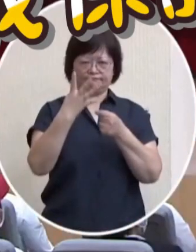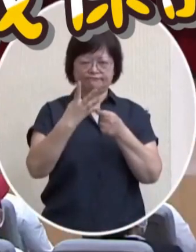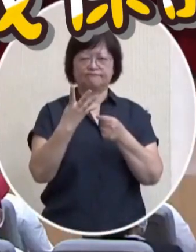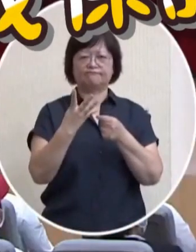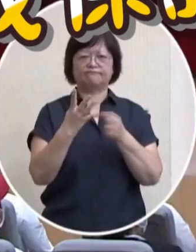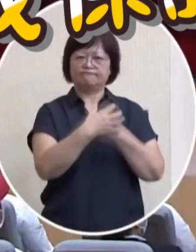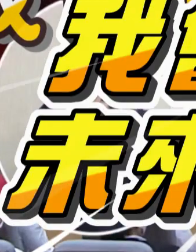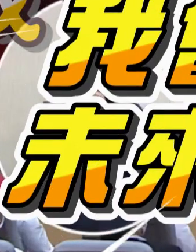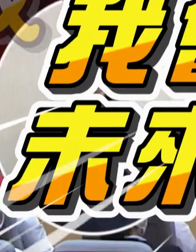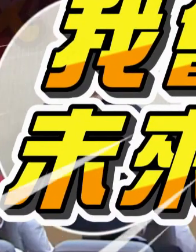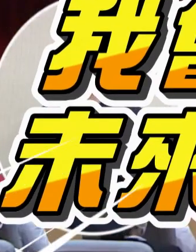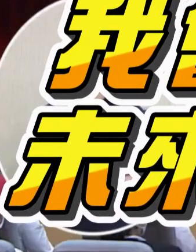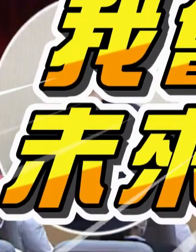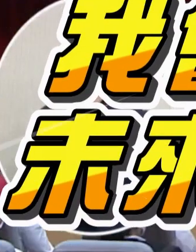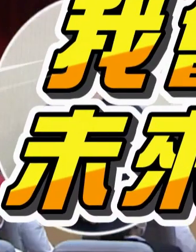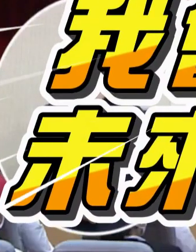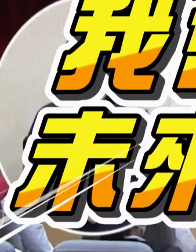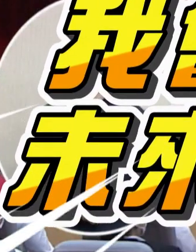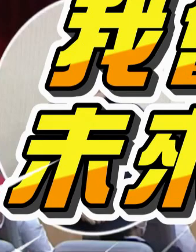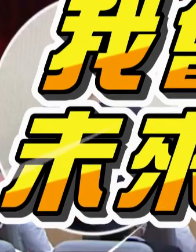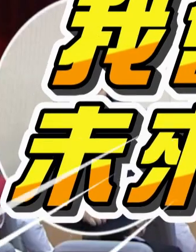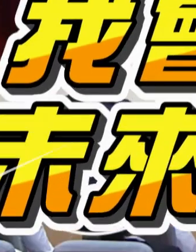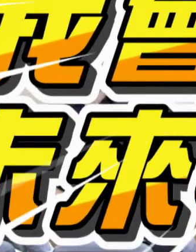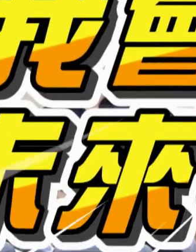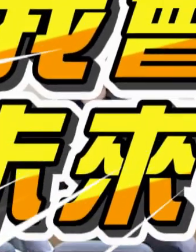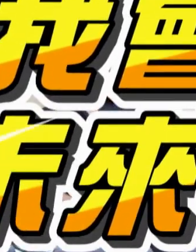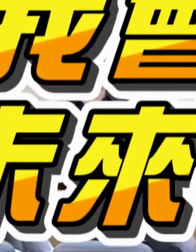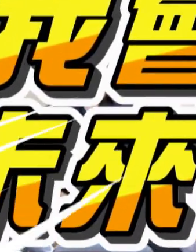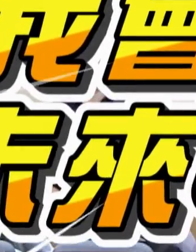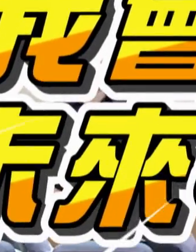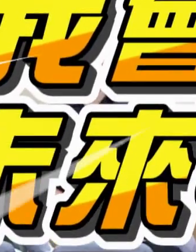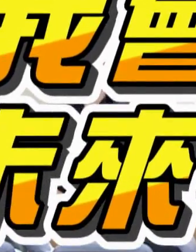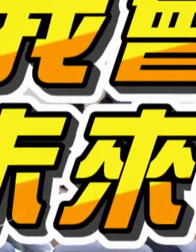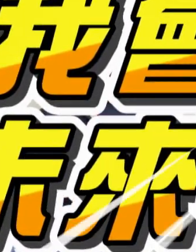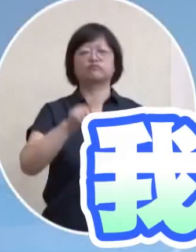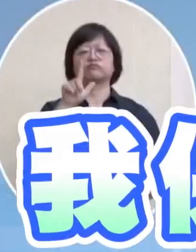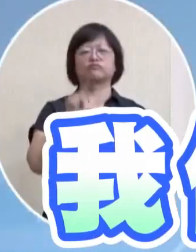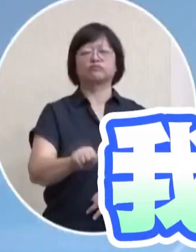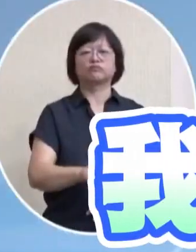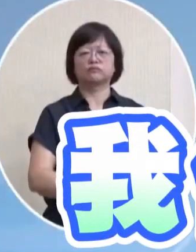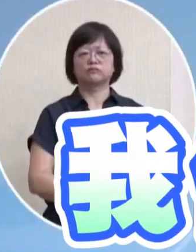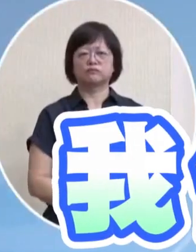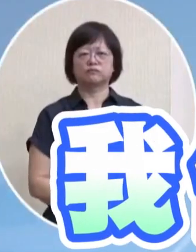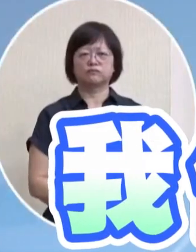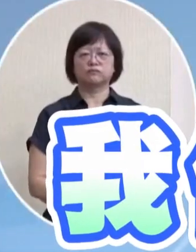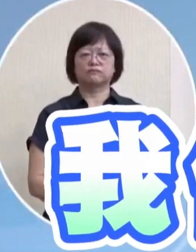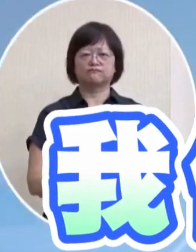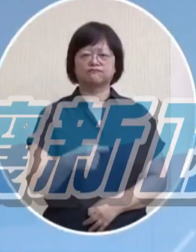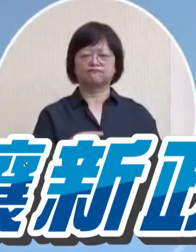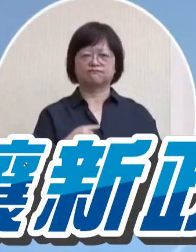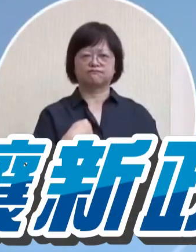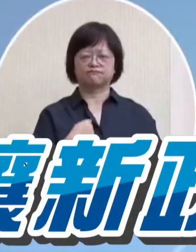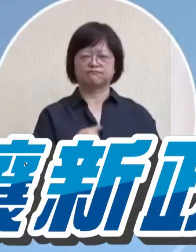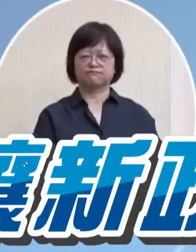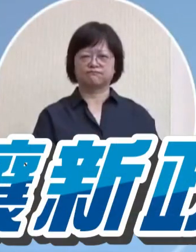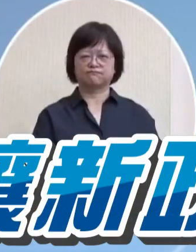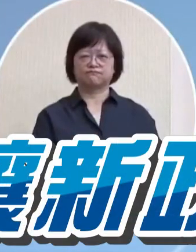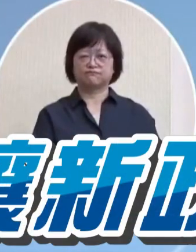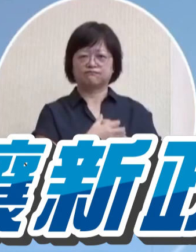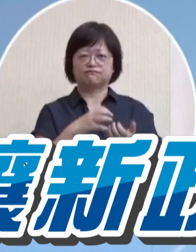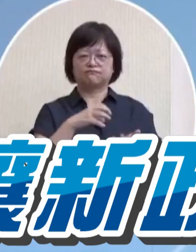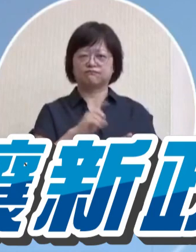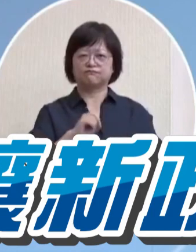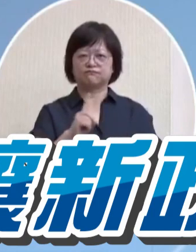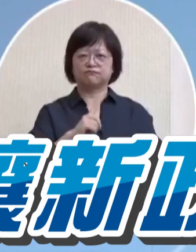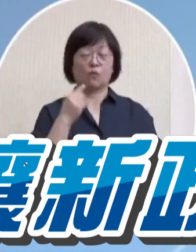我保证我会为台湾带来未来50年的和平，我保证有能力让新政府的